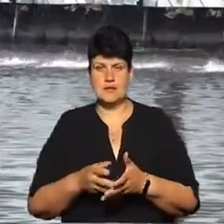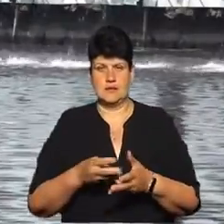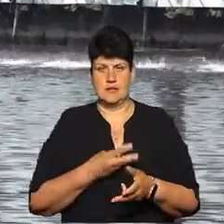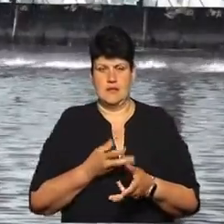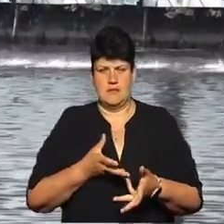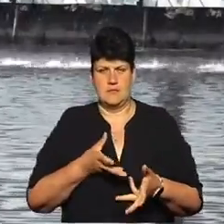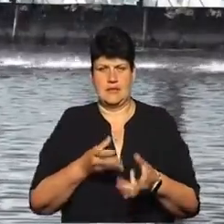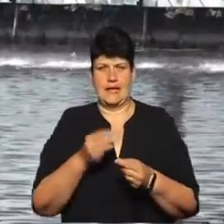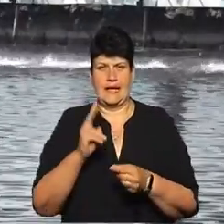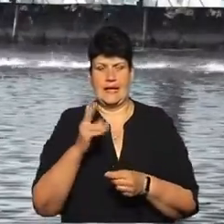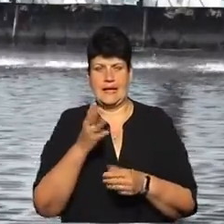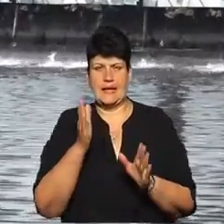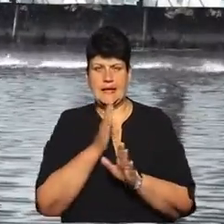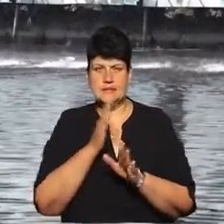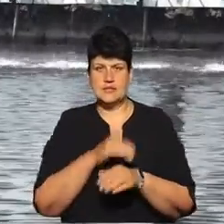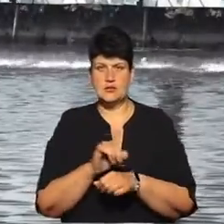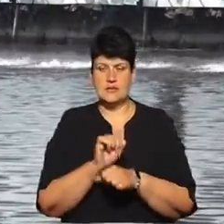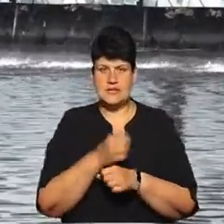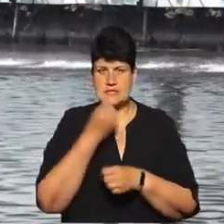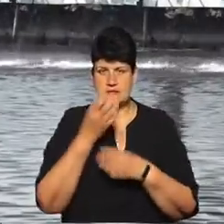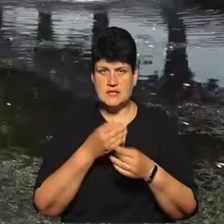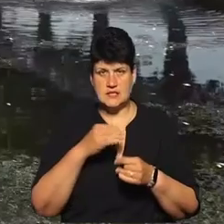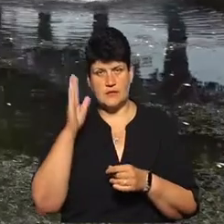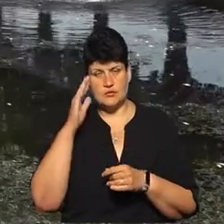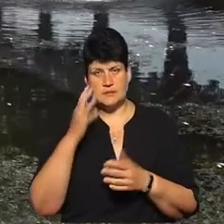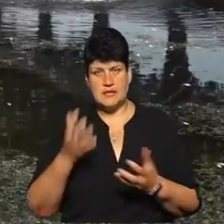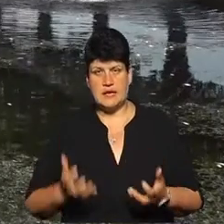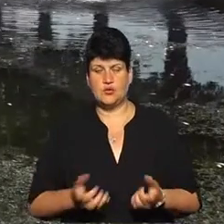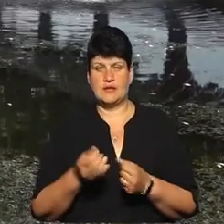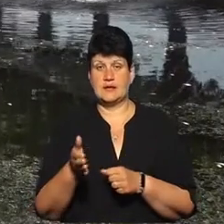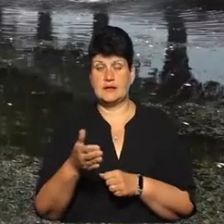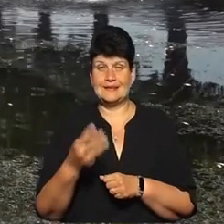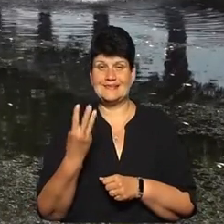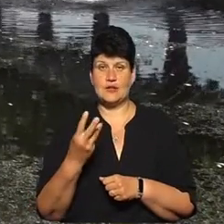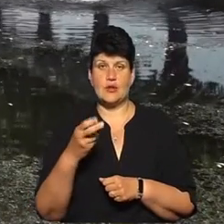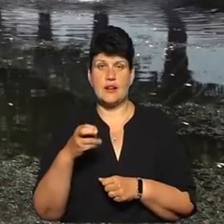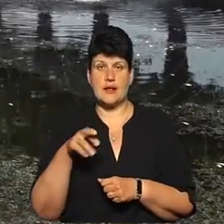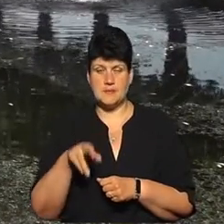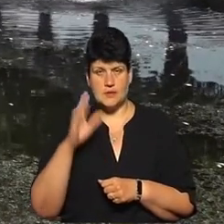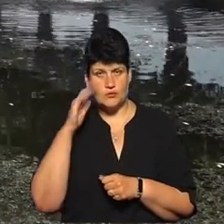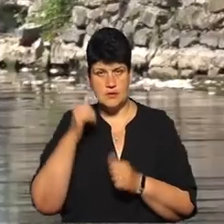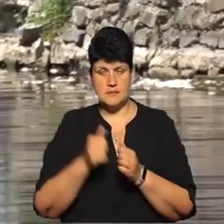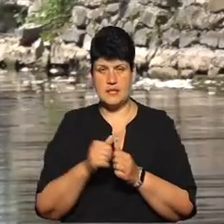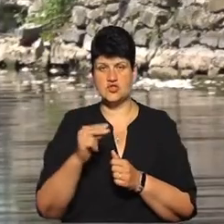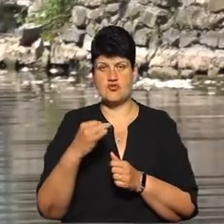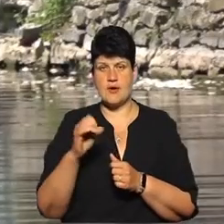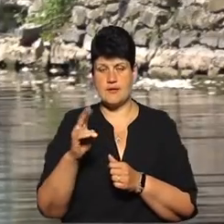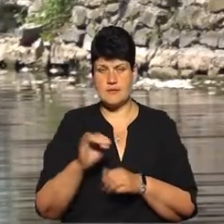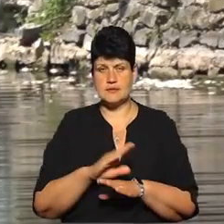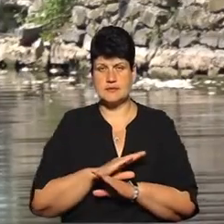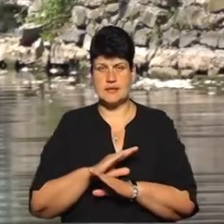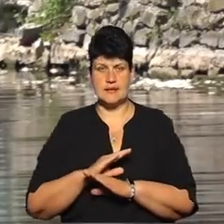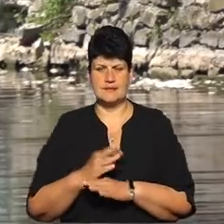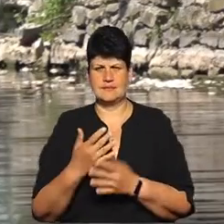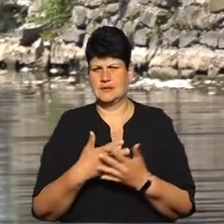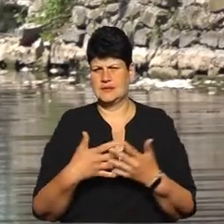це зупинятиме процес цвітіння води та рятуватиме риб. Нагадаю, 3 липня у водоймі поблизу острівка Чайка загинули декілька